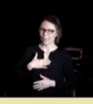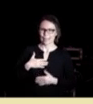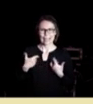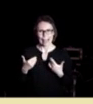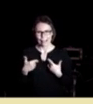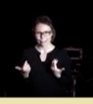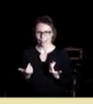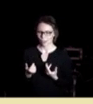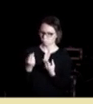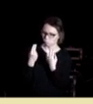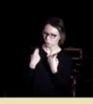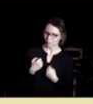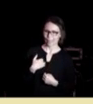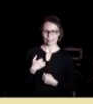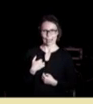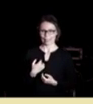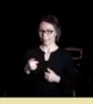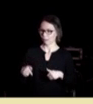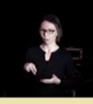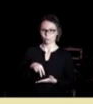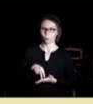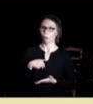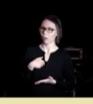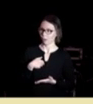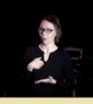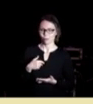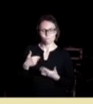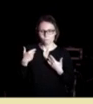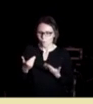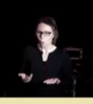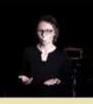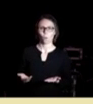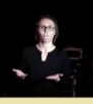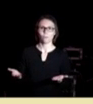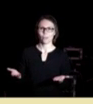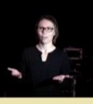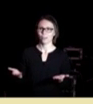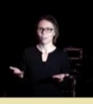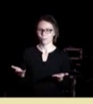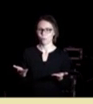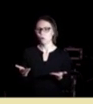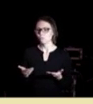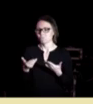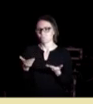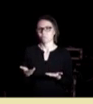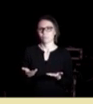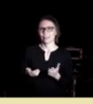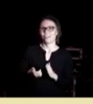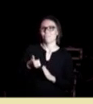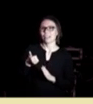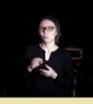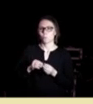glede og ydmykhet jeg står i dag og skal få lov til å sette en viktig problemstilling på